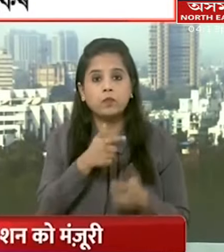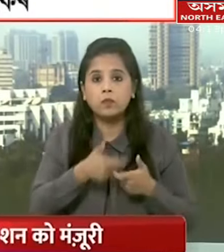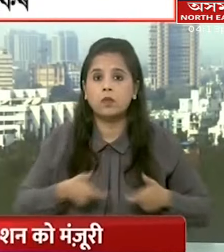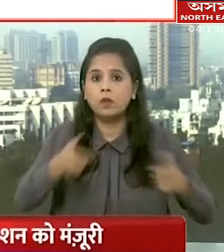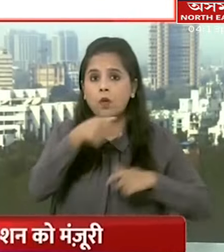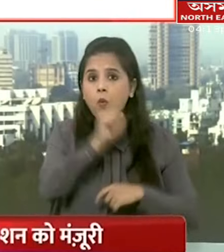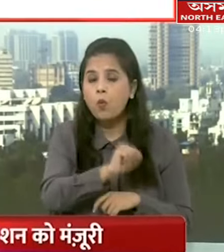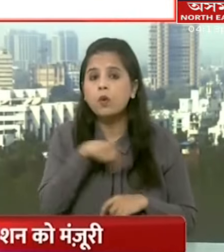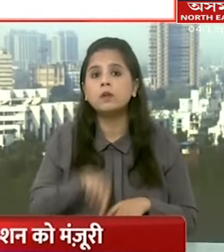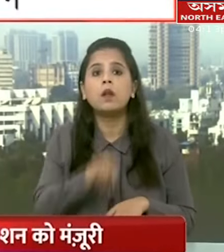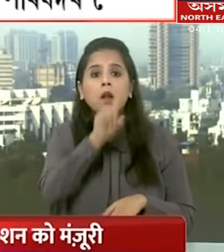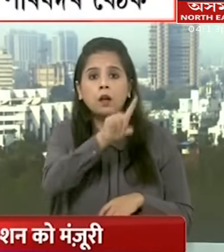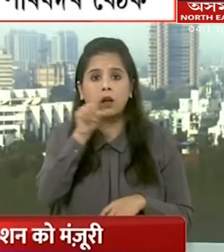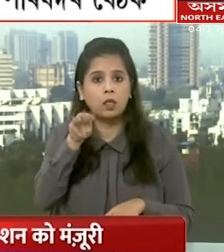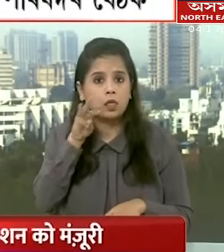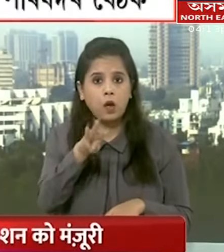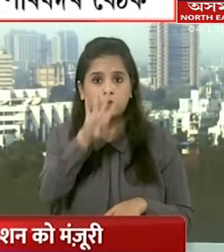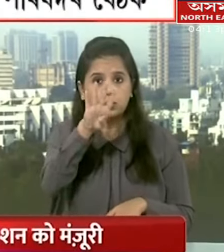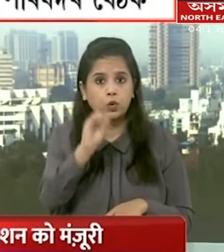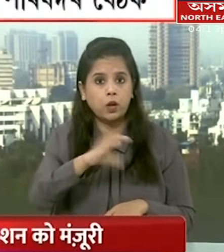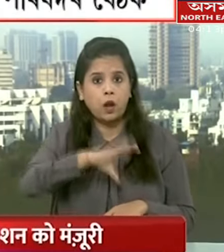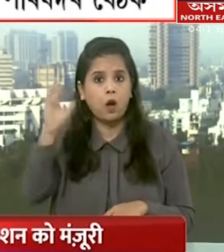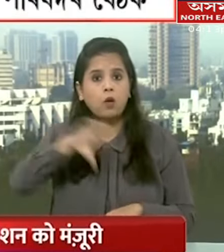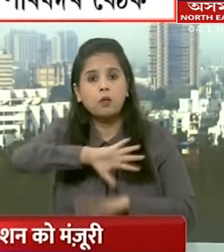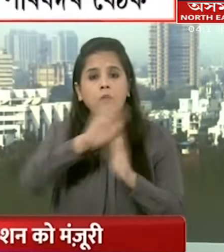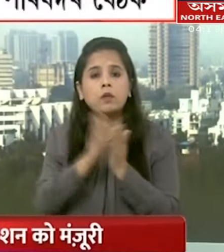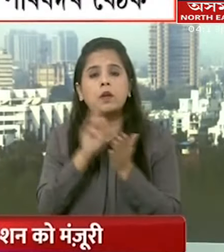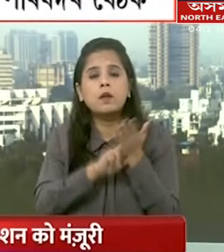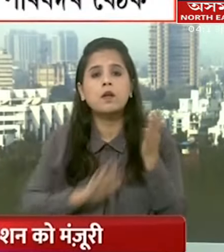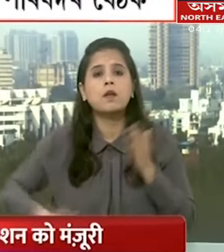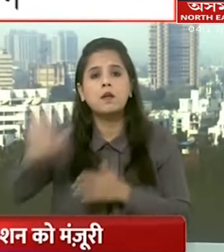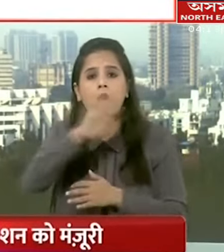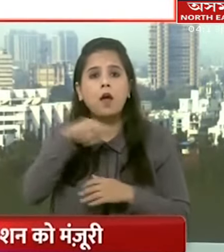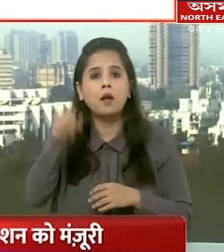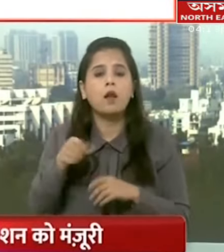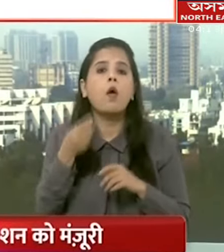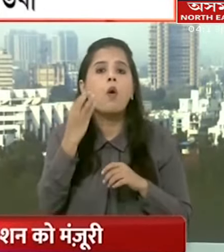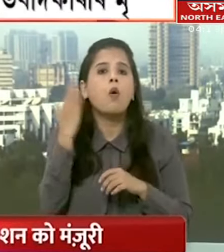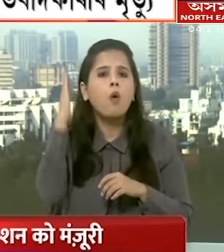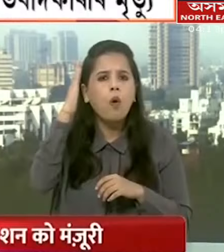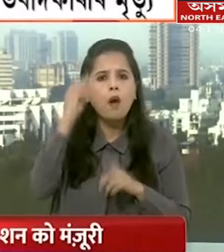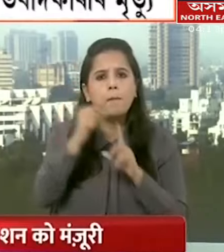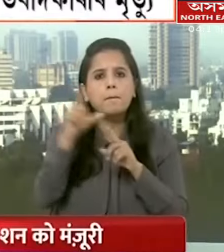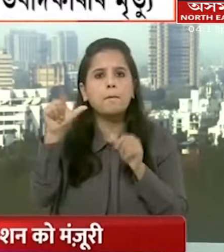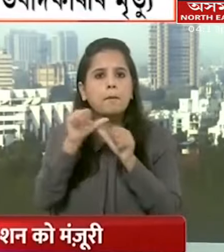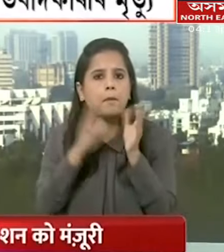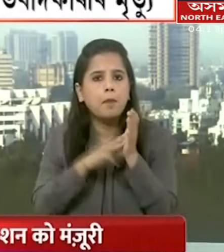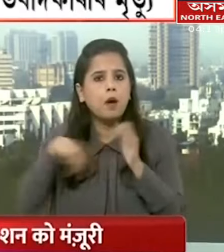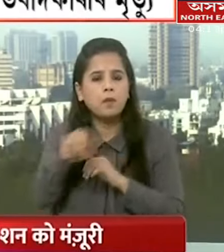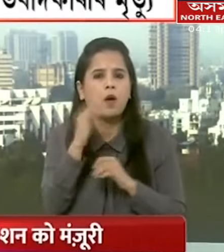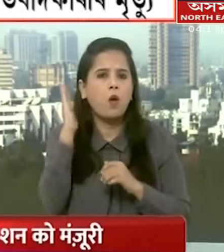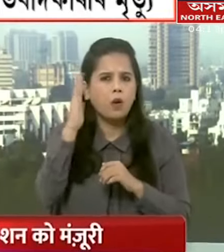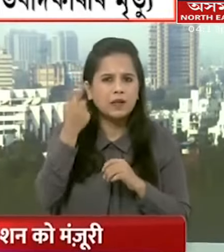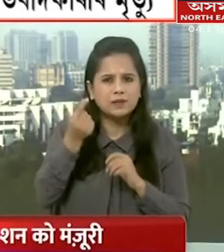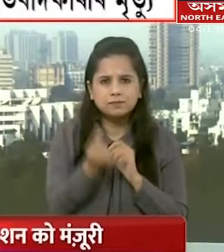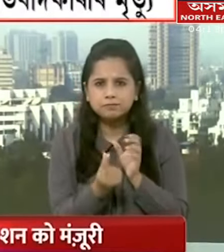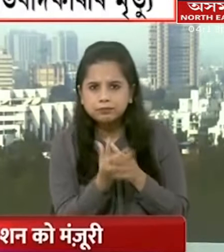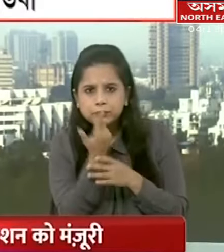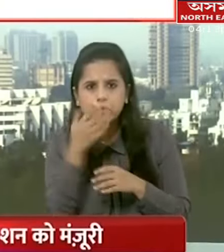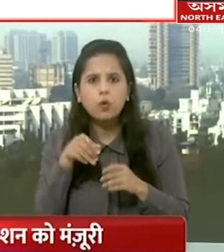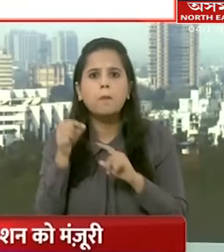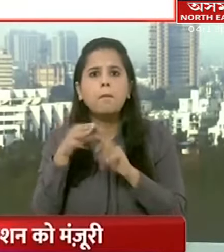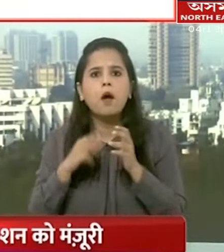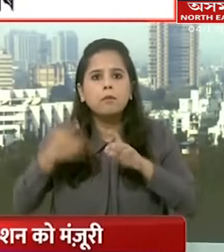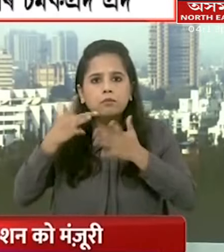लिए 11,040 करोड़ रुपए के राष्ट्रीय मिशन ऑयल पाम को दी मंजूरी योजना में ऑयल सीड्स ऑयल पाम का क्षेत्र